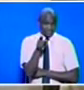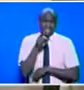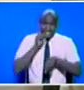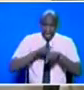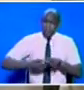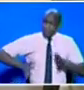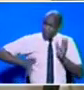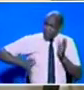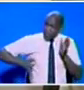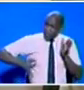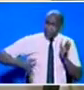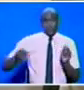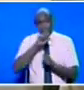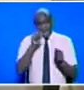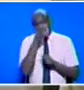tulipokimbia